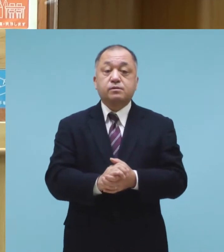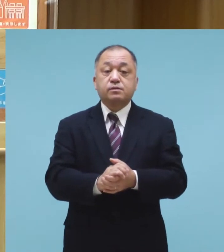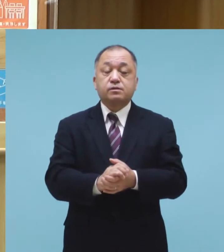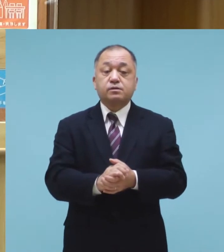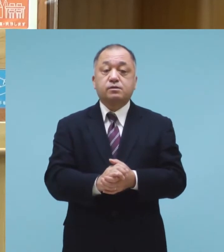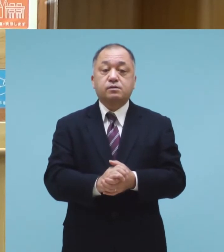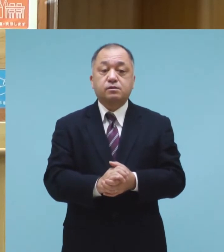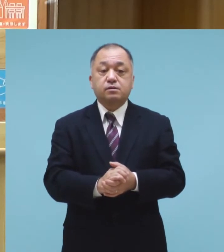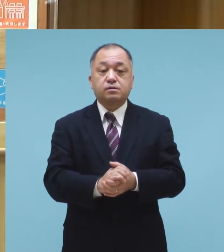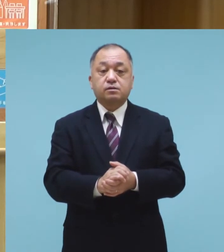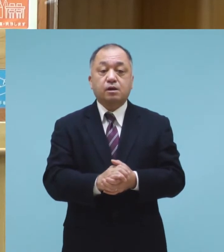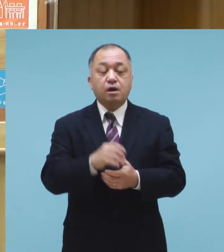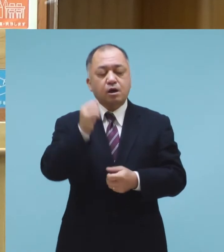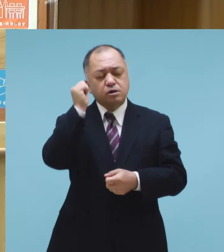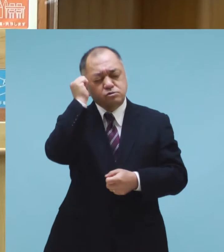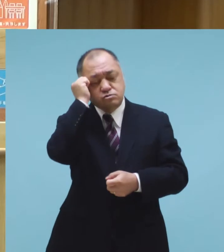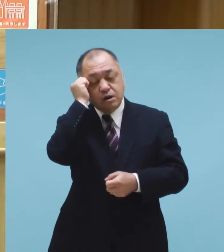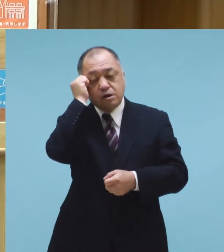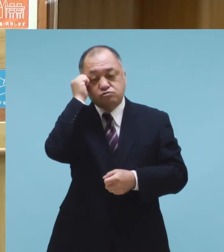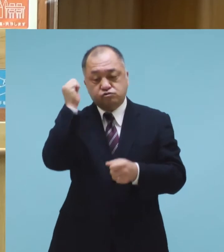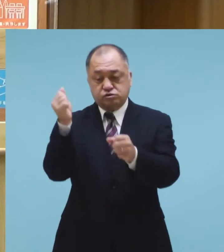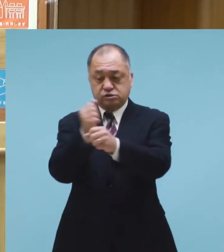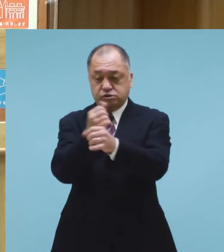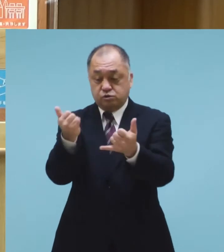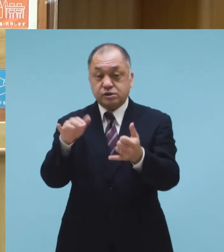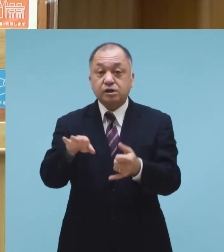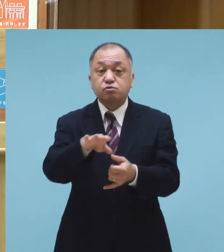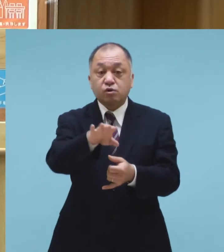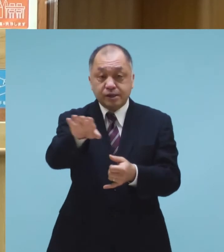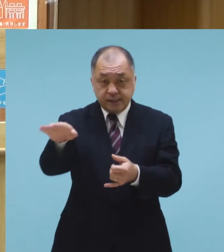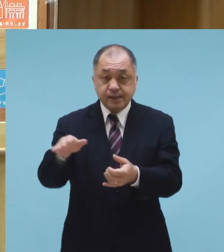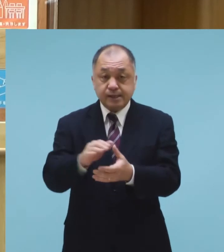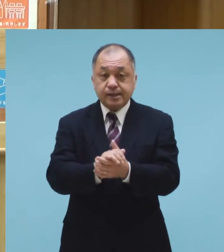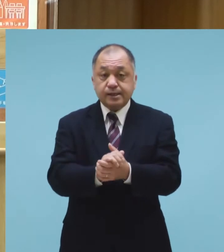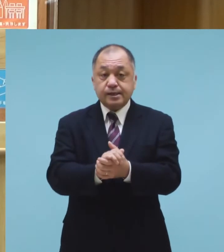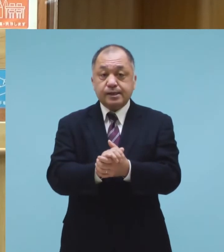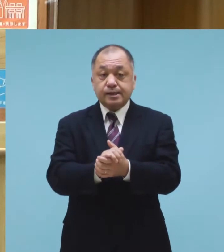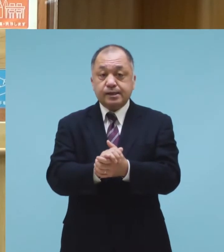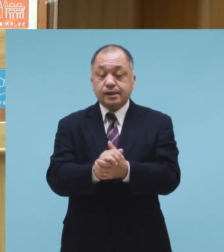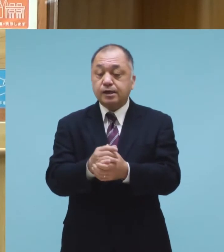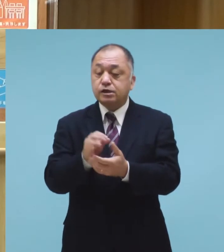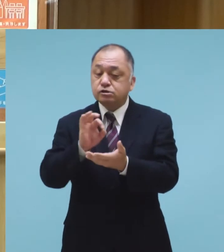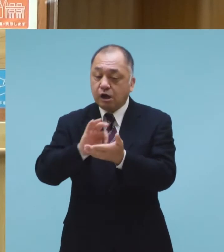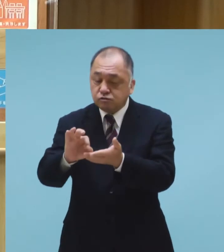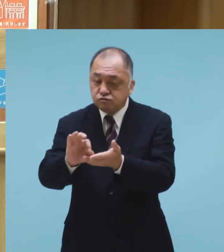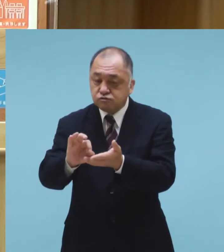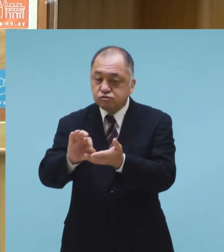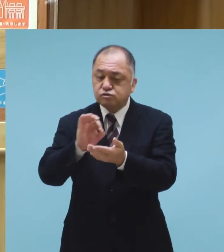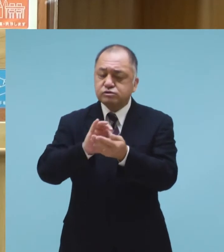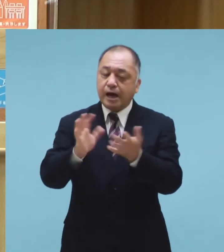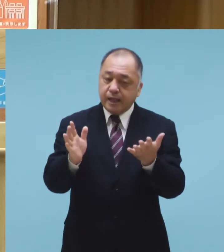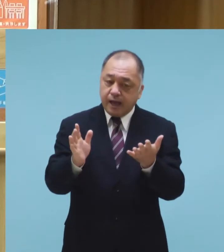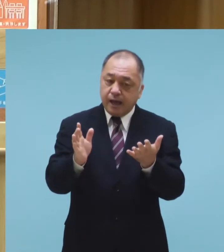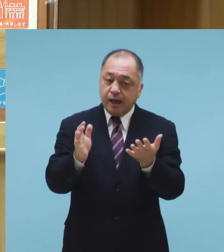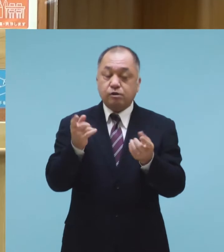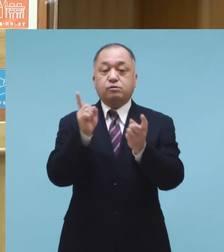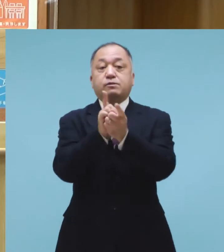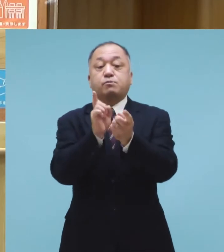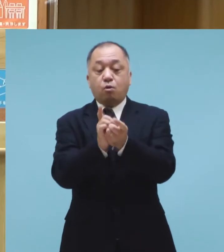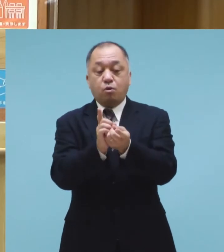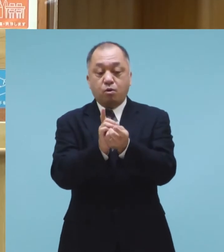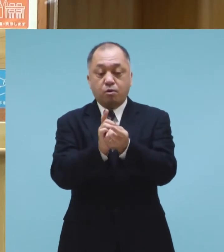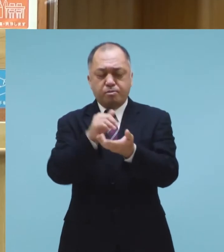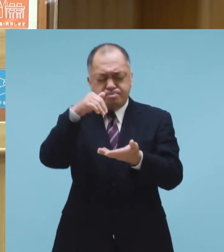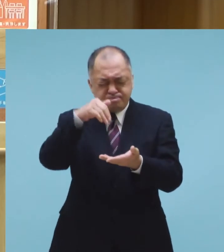り、その宿泊事業者の方にそのサービスを利用する方も利用しない方も含めて徹底した感染対策